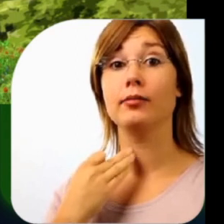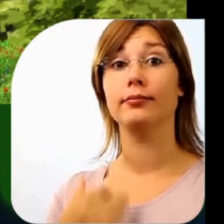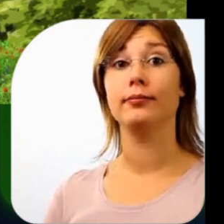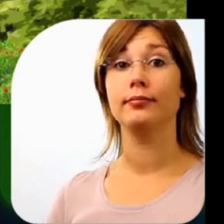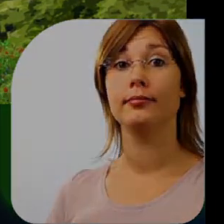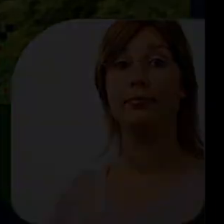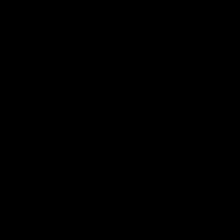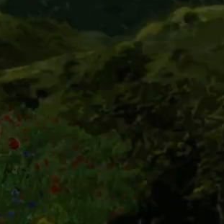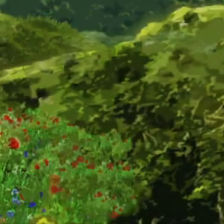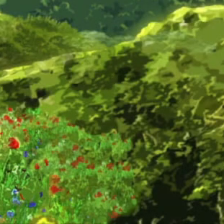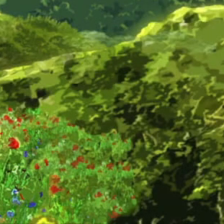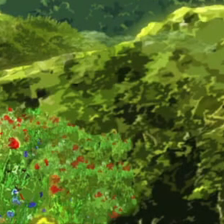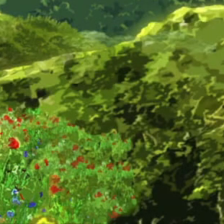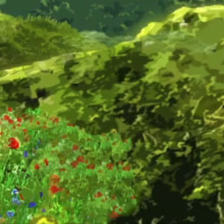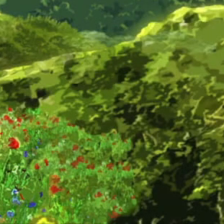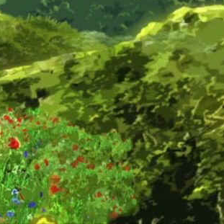prés.